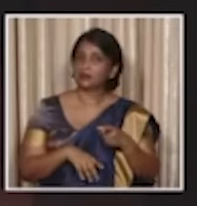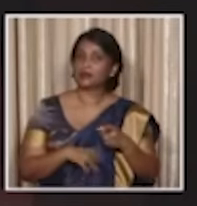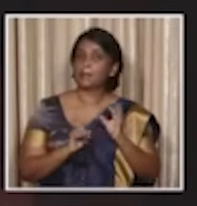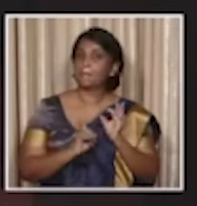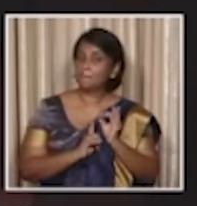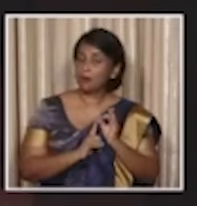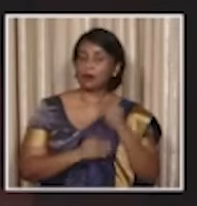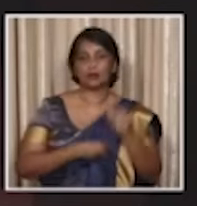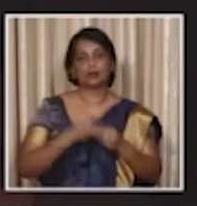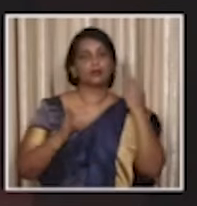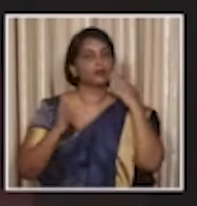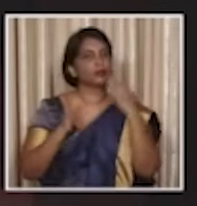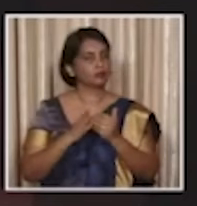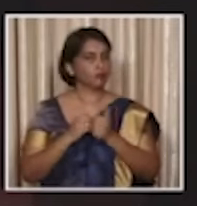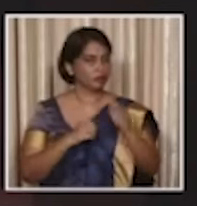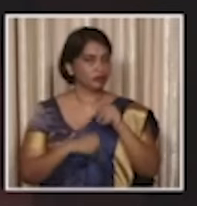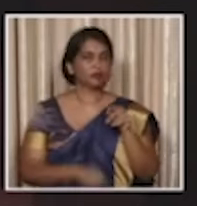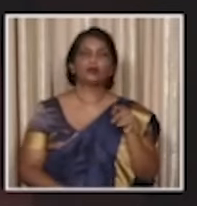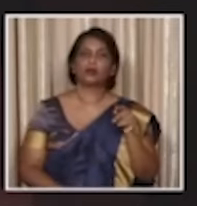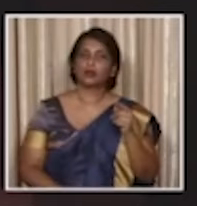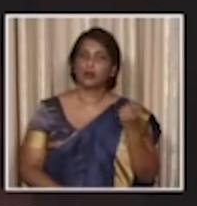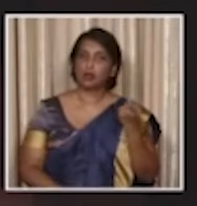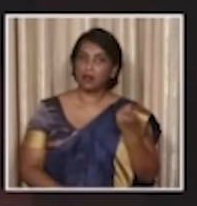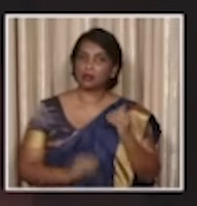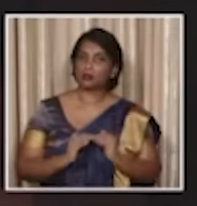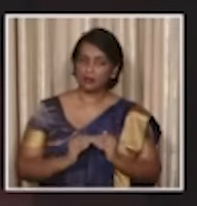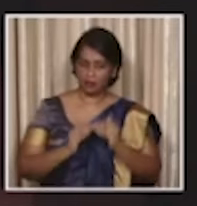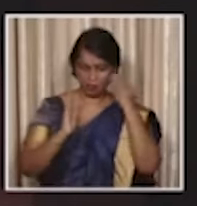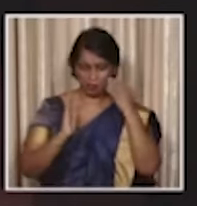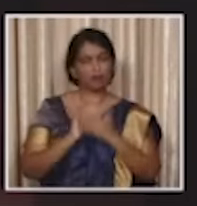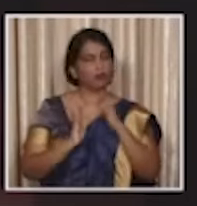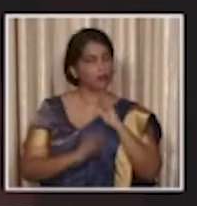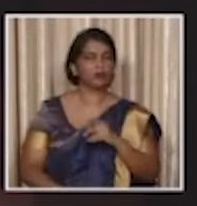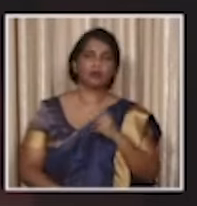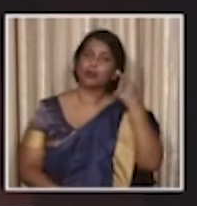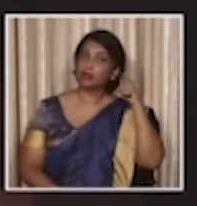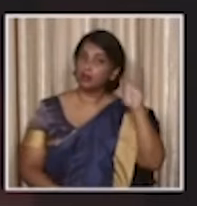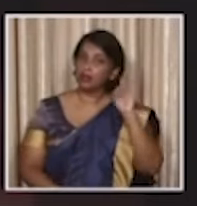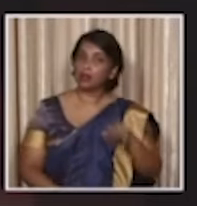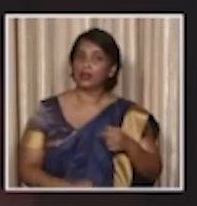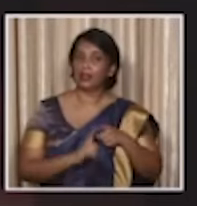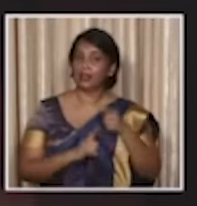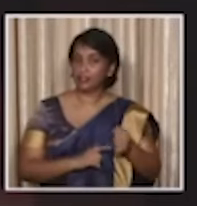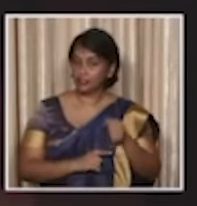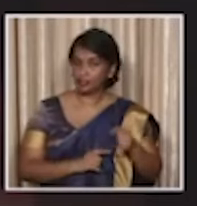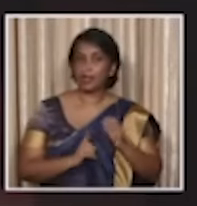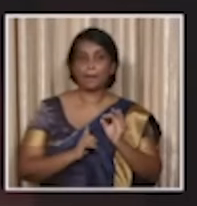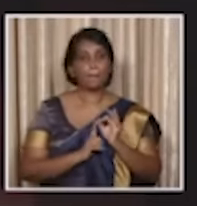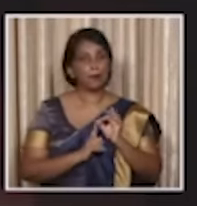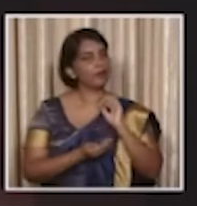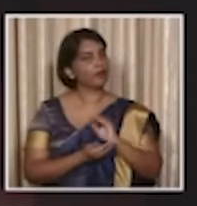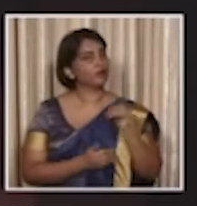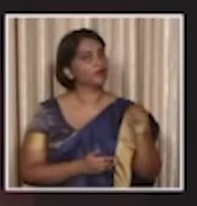පෞද්ගලික ව්‍යවසායකත්වය හරහා ආර්ථික වර්ධනය කරන ඒ එන්ජිම ඒ පෞද්ගලික